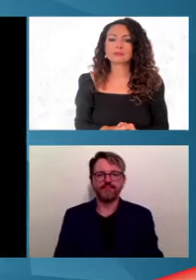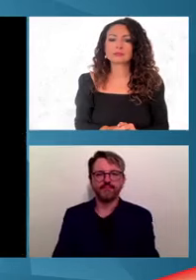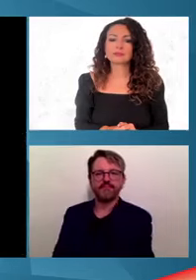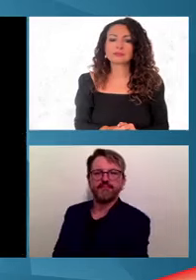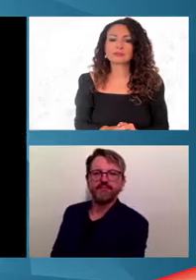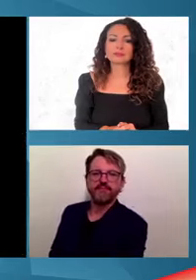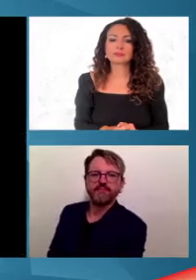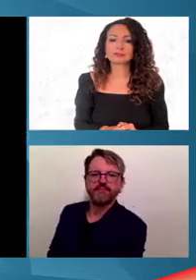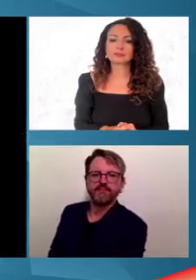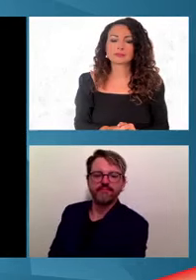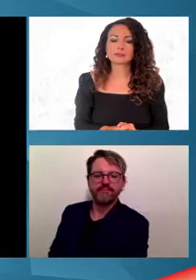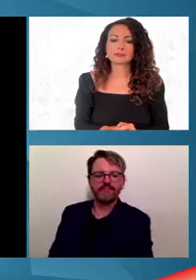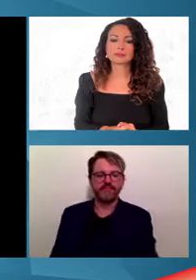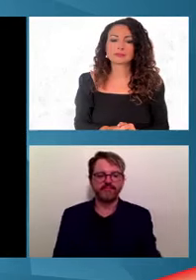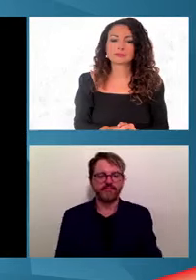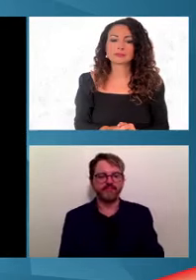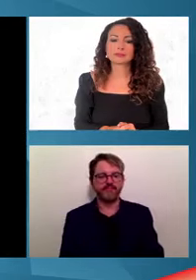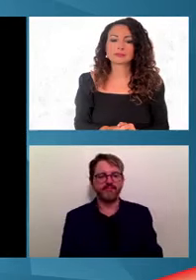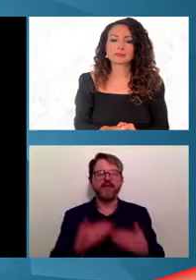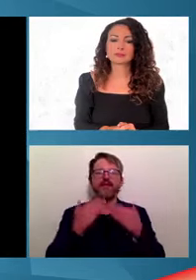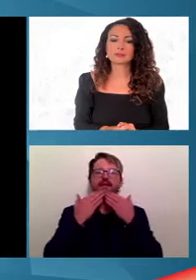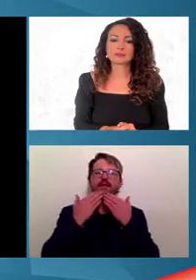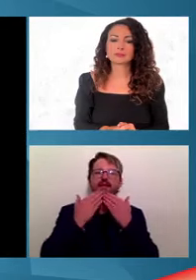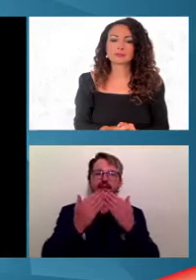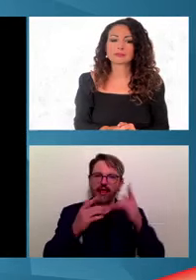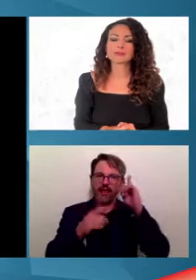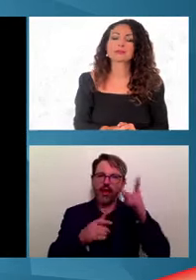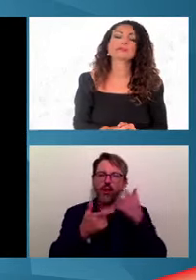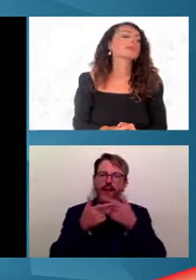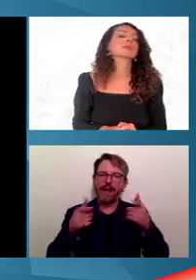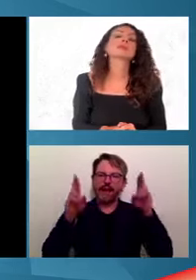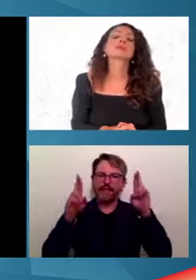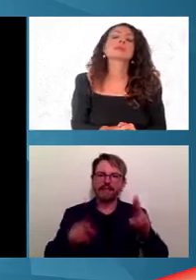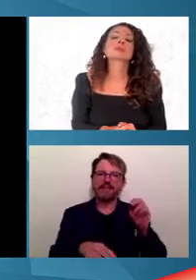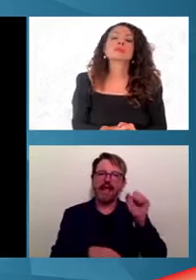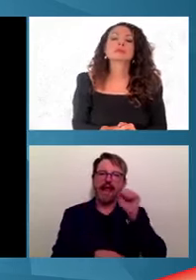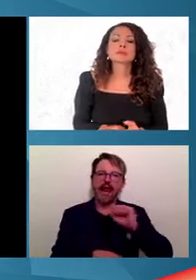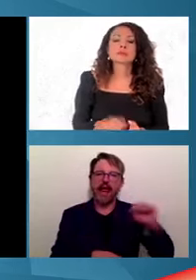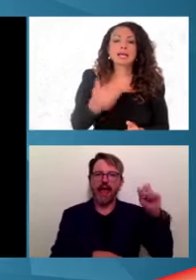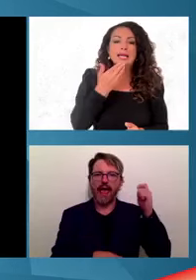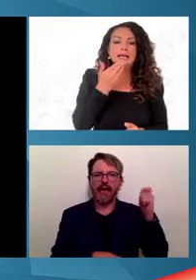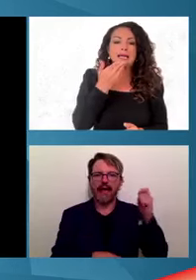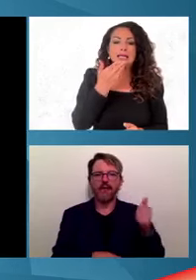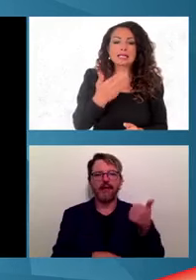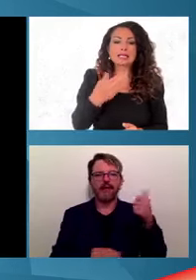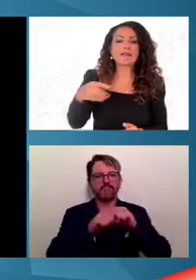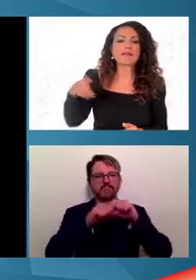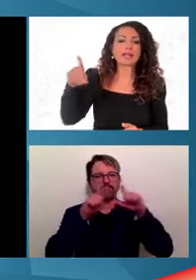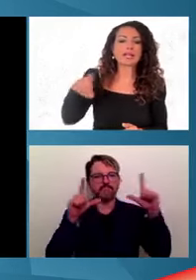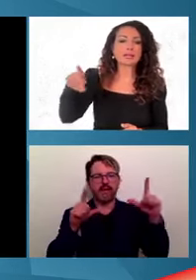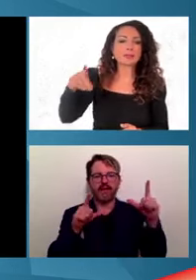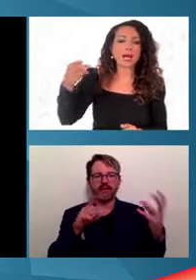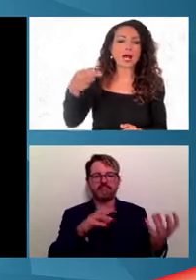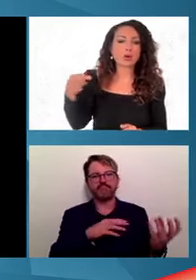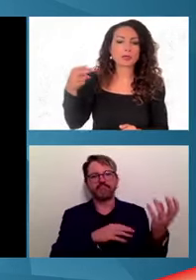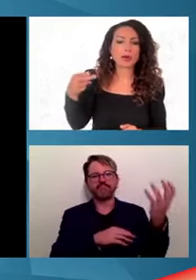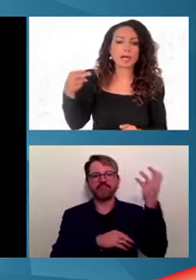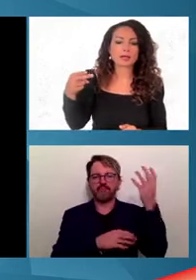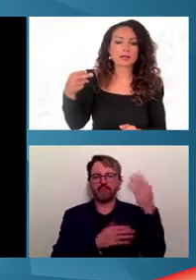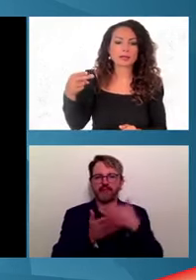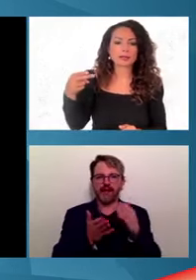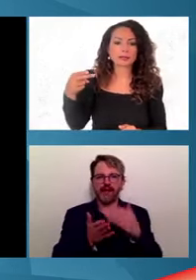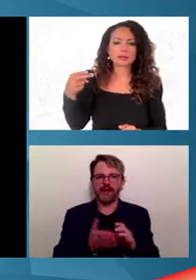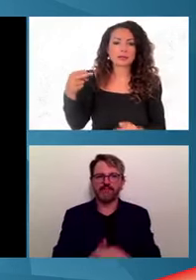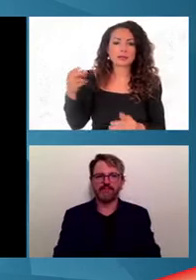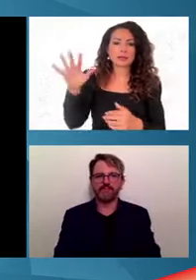Danke auch an Landesrat Philipp Achammer. Das Bild ist um einen weiteren Baustein